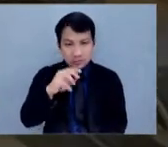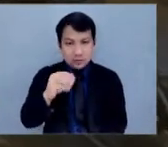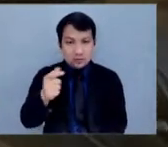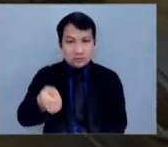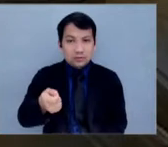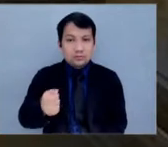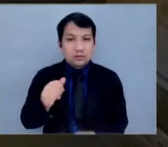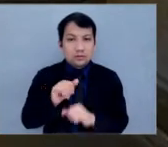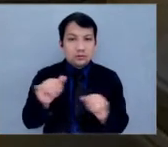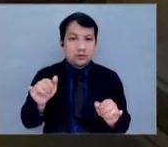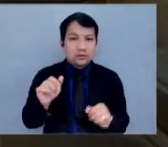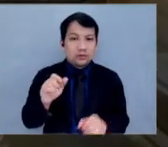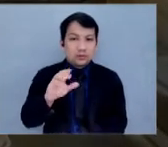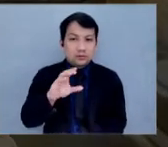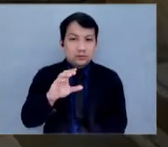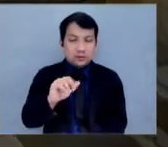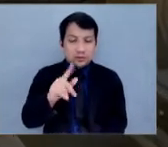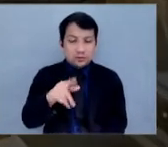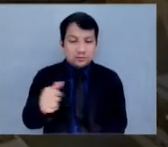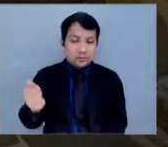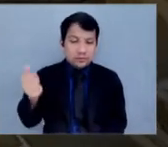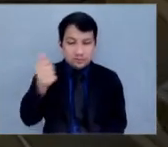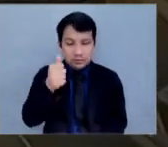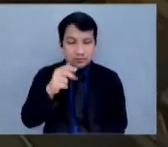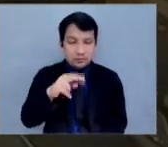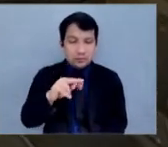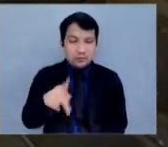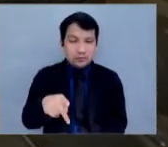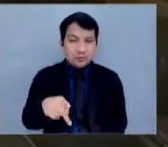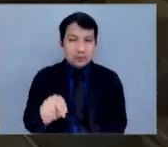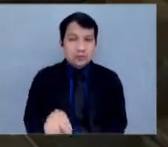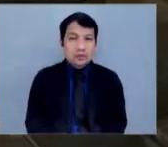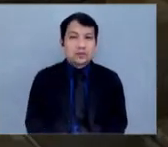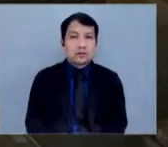Chief of Staff ng AFP at Hepe ng PNP. Sa